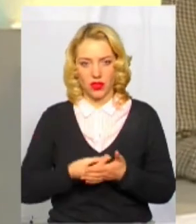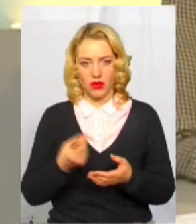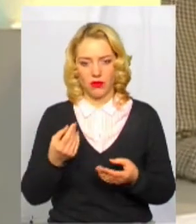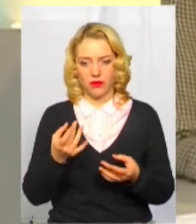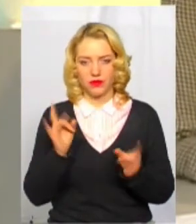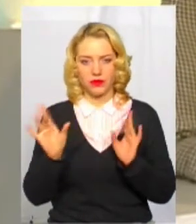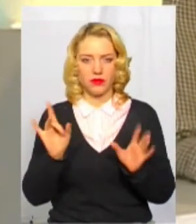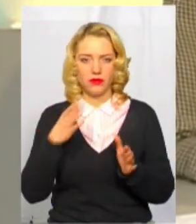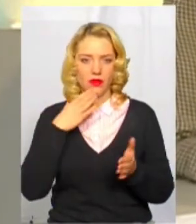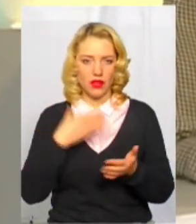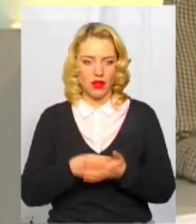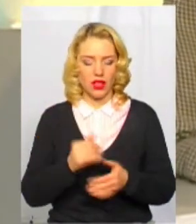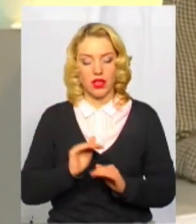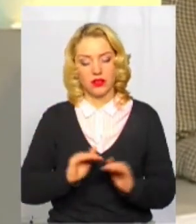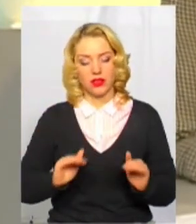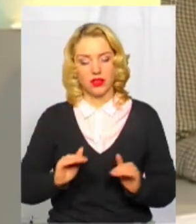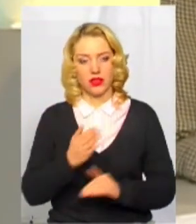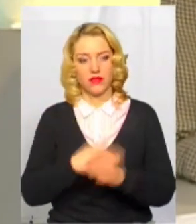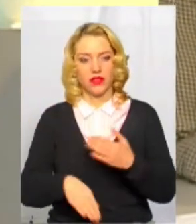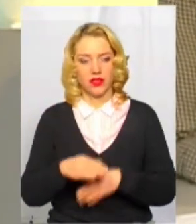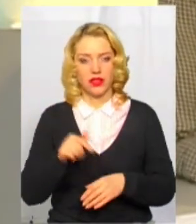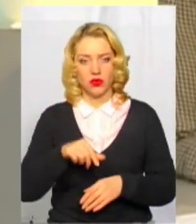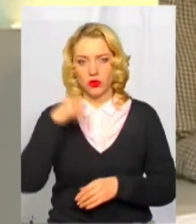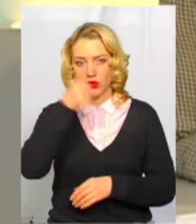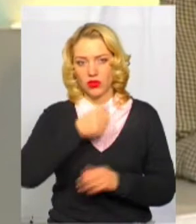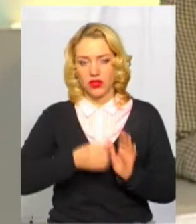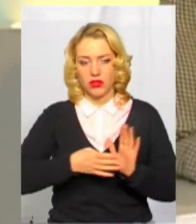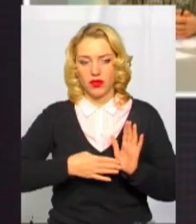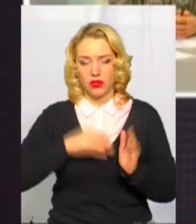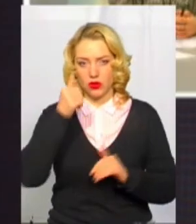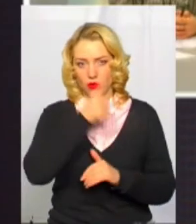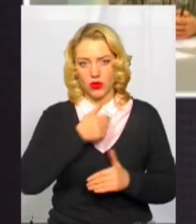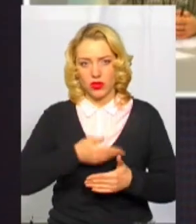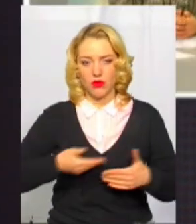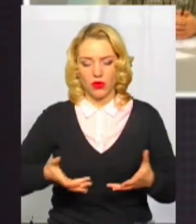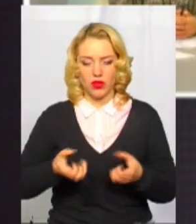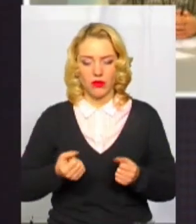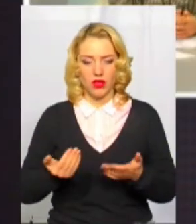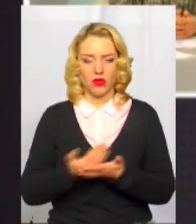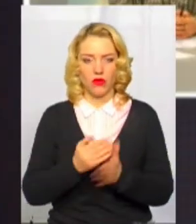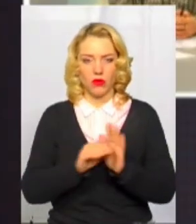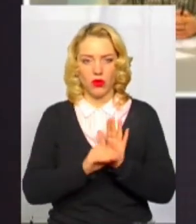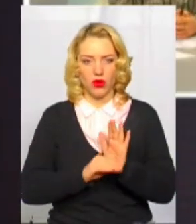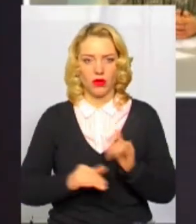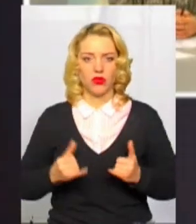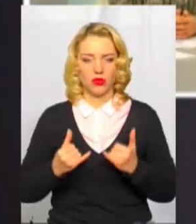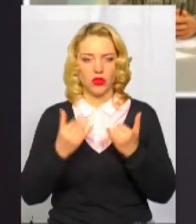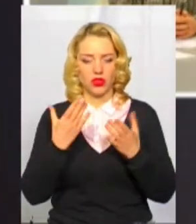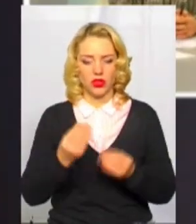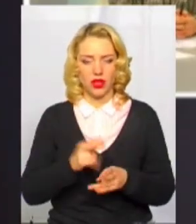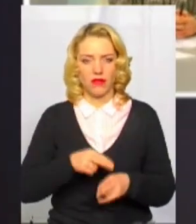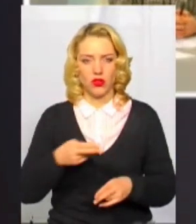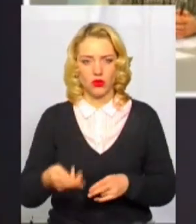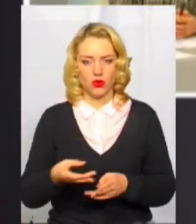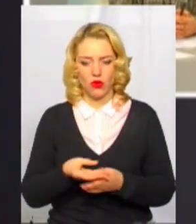власними потребами. Щодо діток-інвалідів, в цьому році, в 19-му, ми отримали теж нову програму, і ми на сьогоднішній день